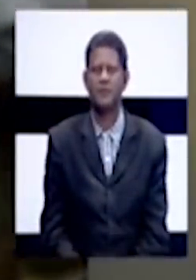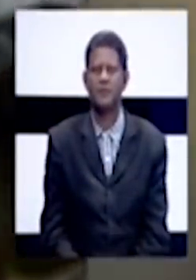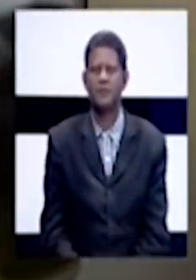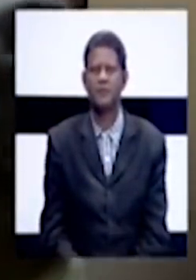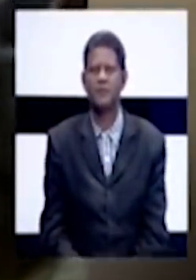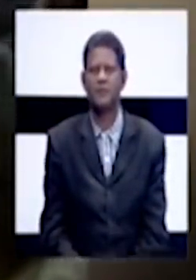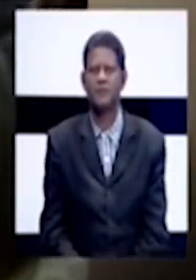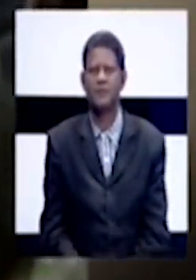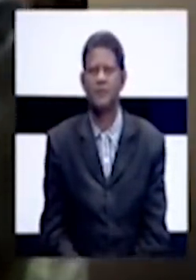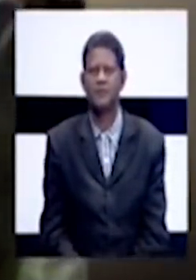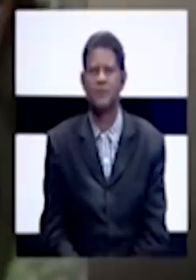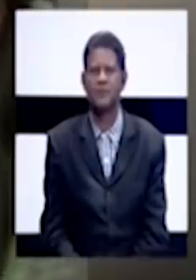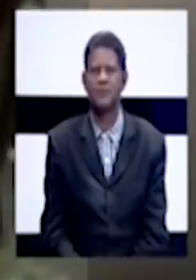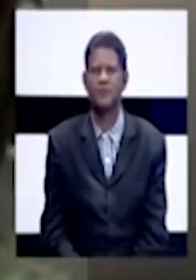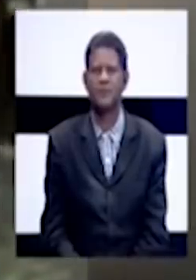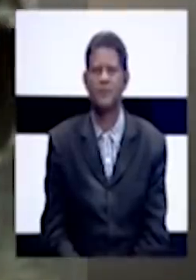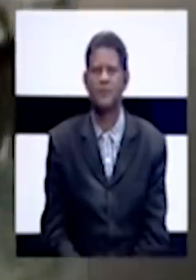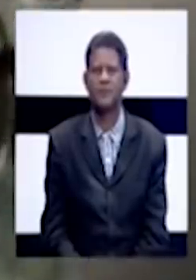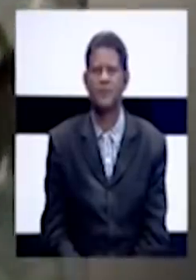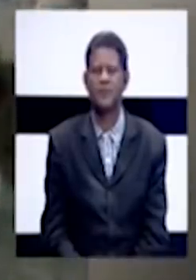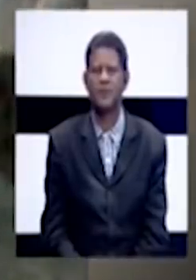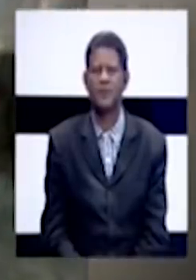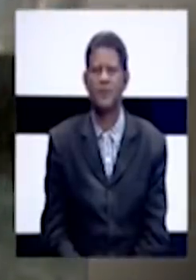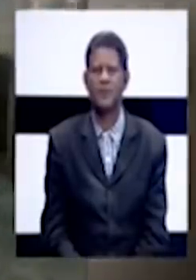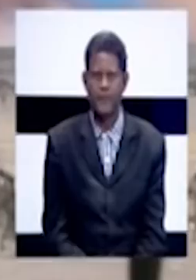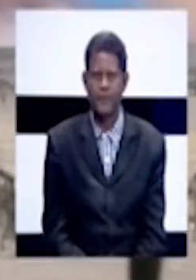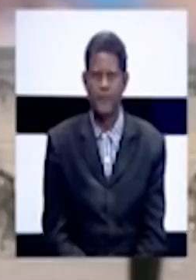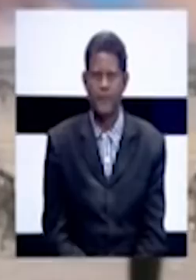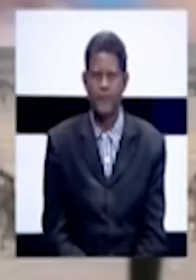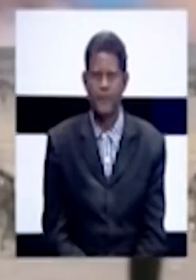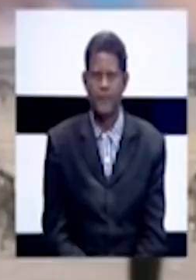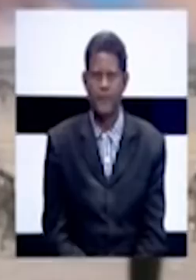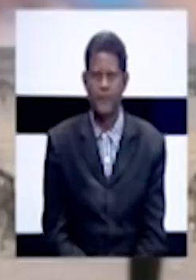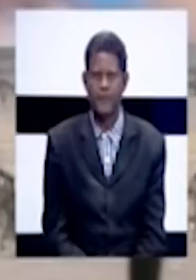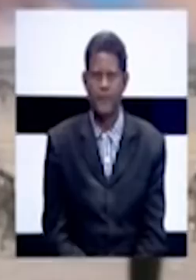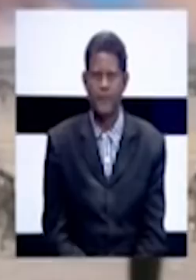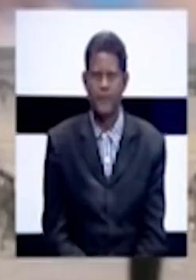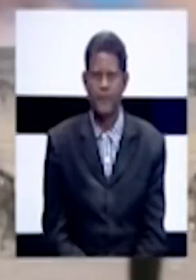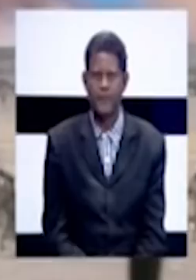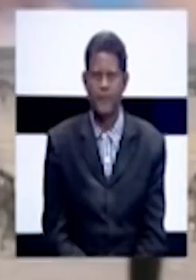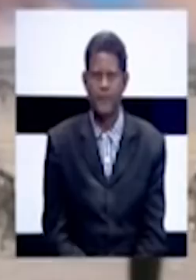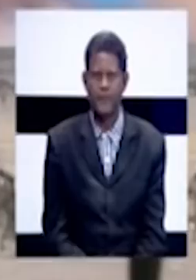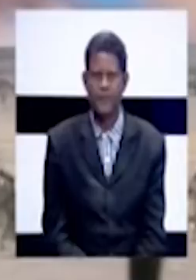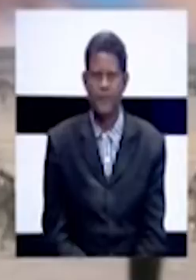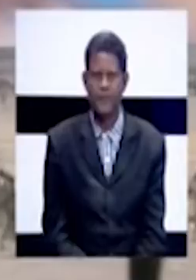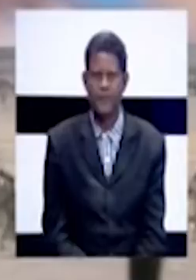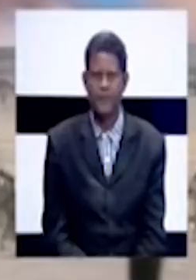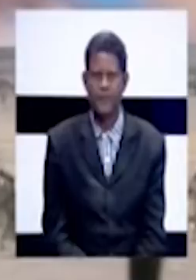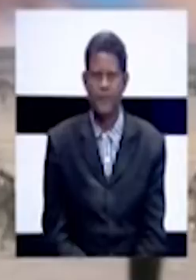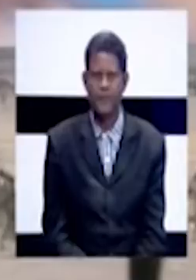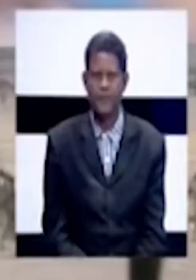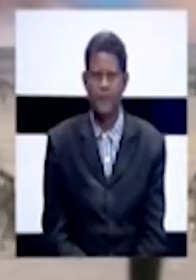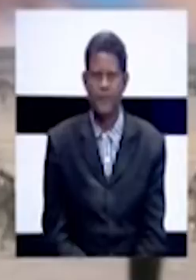the 20th century. This place, say workers here, is the closest thing to hell on earth. In Sudan,